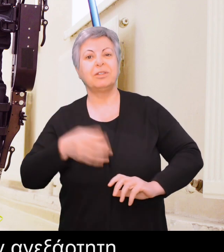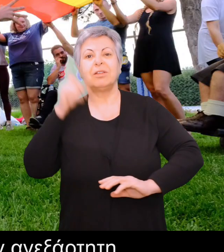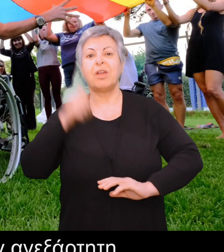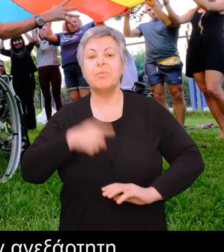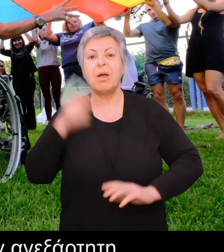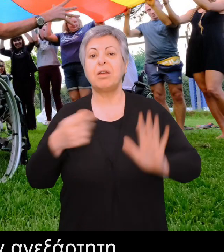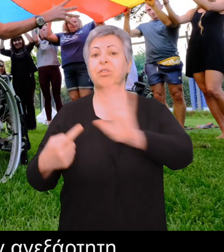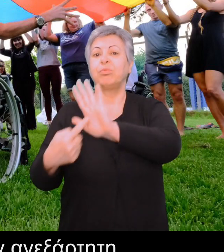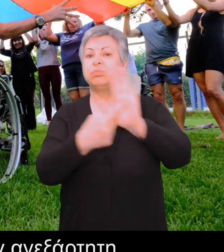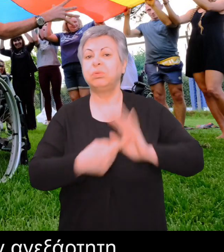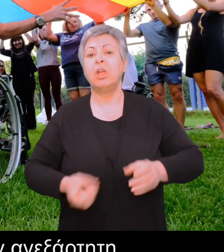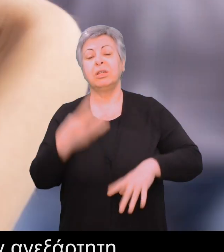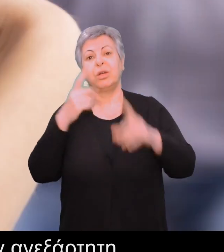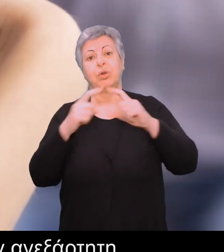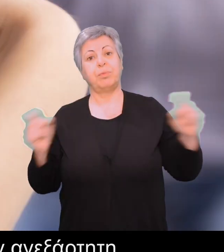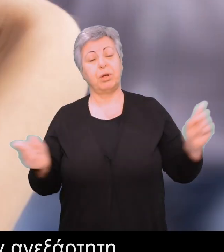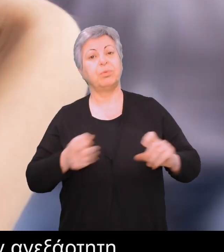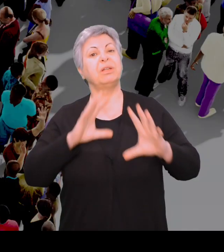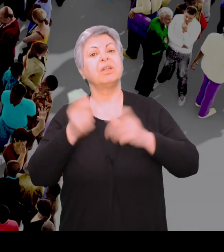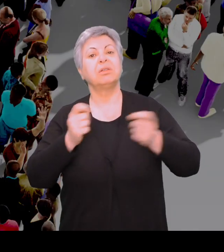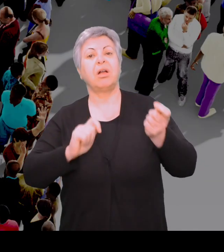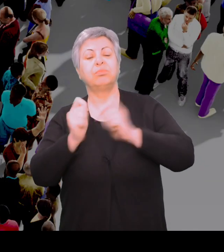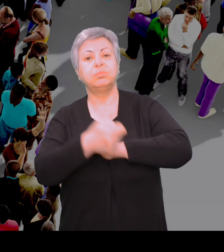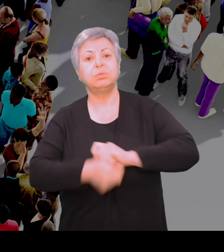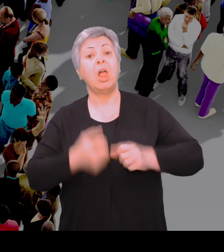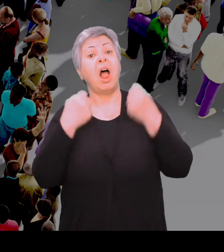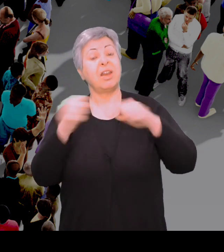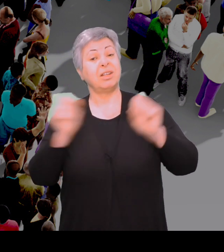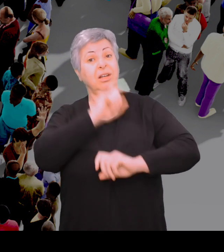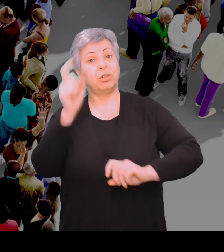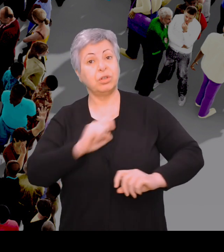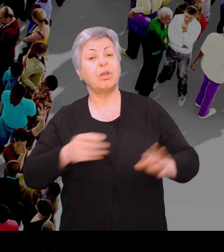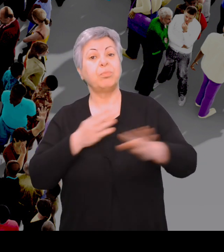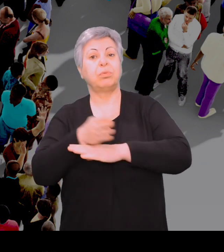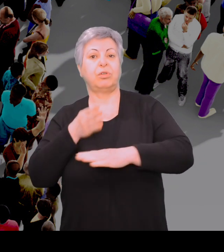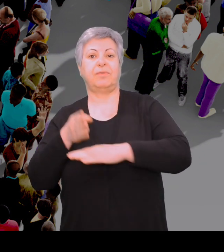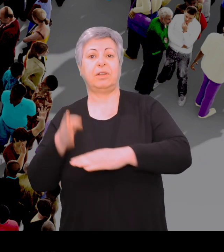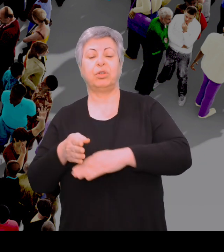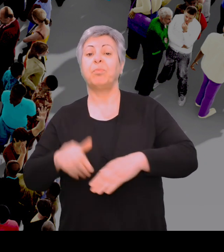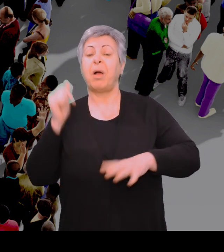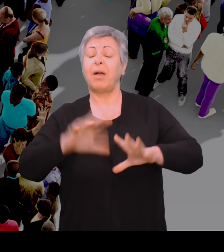αποκατάσταση, την ανεξάρτητη διαβίωση, την προσβασιμότητα. Ένα γεγονός για όλους και όλες.